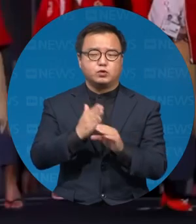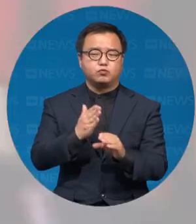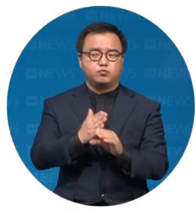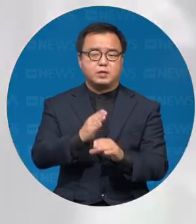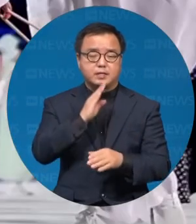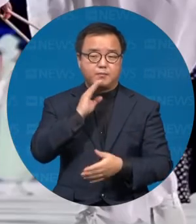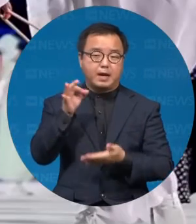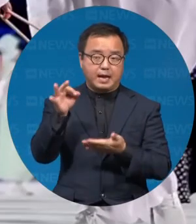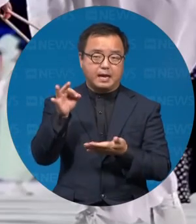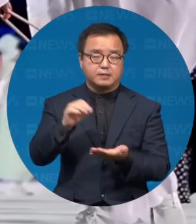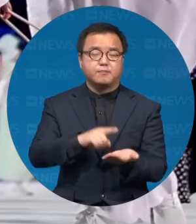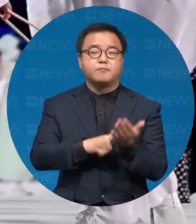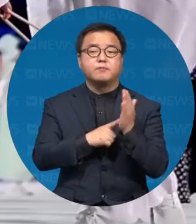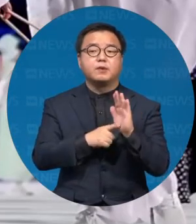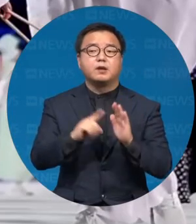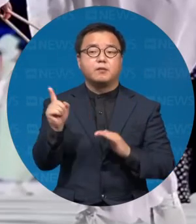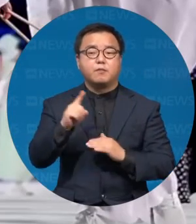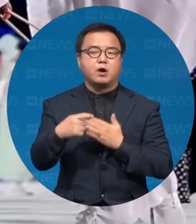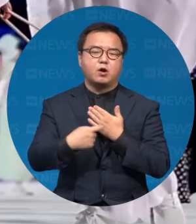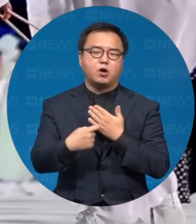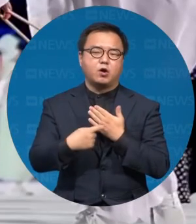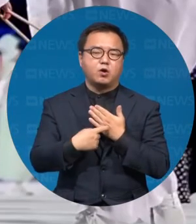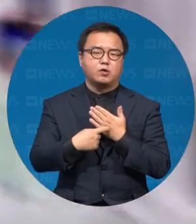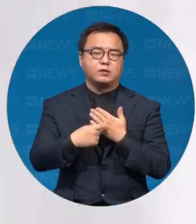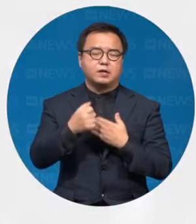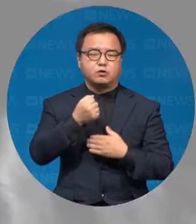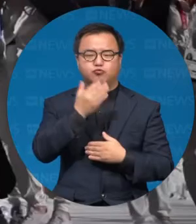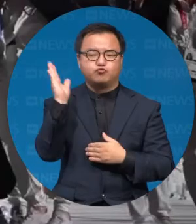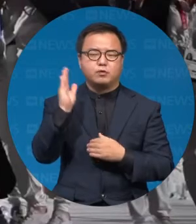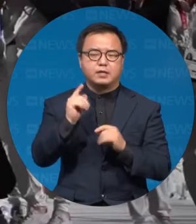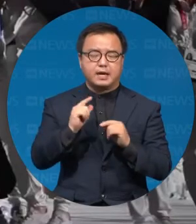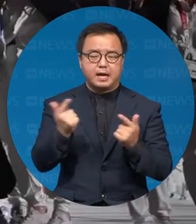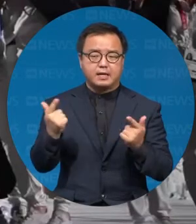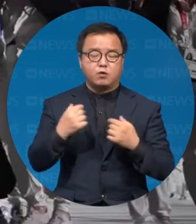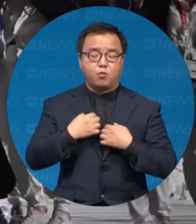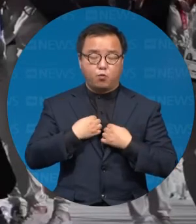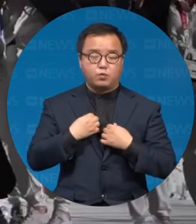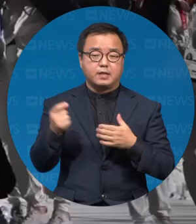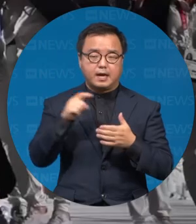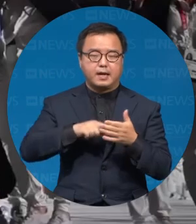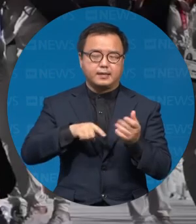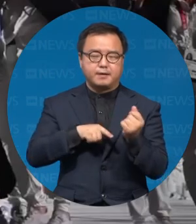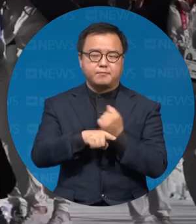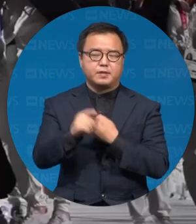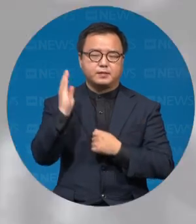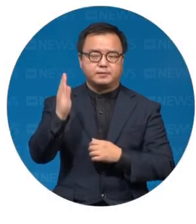발휘하는 것은 겉으로 보이는 유행이 아니라 패션에 담은 메시지입니다.